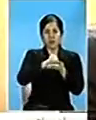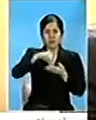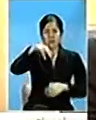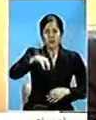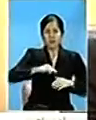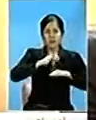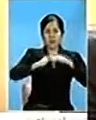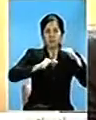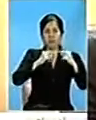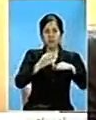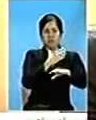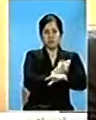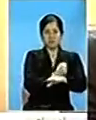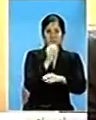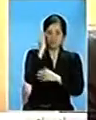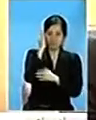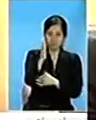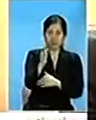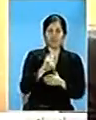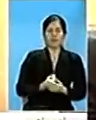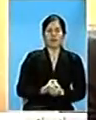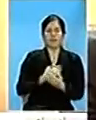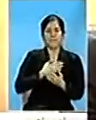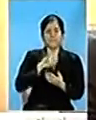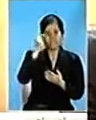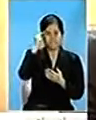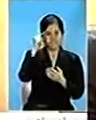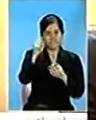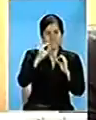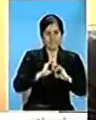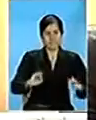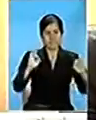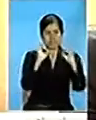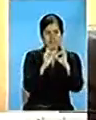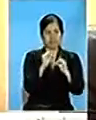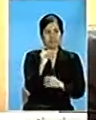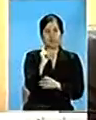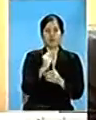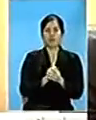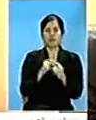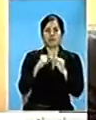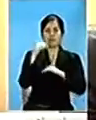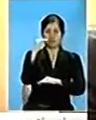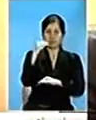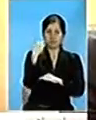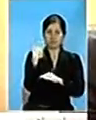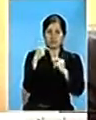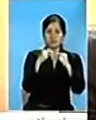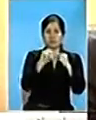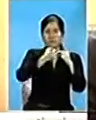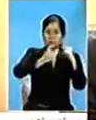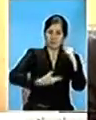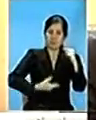องในชุดต่อๆไปเราจึงให้ความสำคัญมากในการกำหนดทิศทางแนวทางการทำงาน